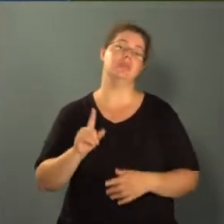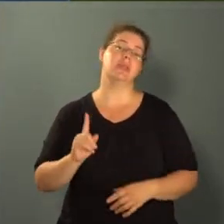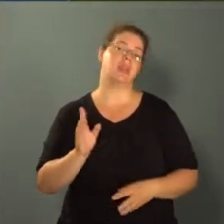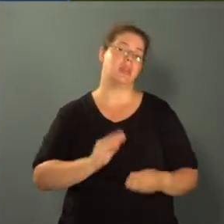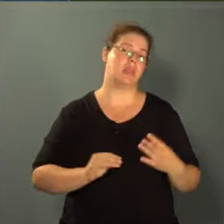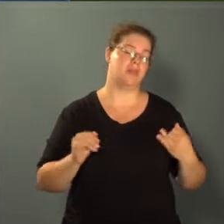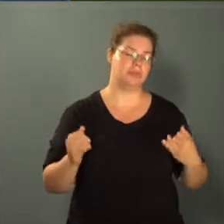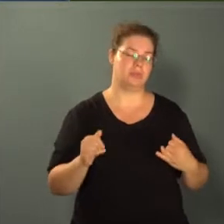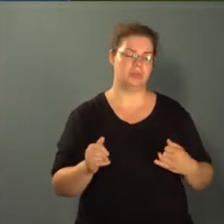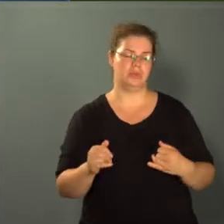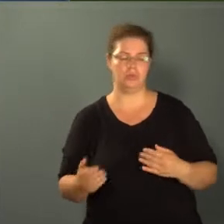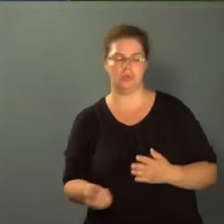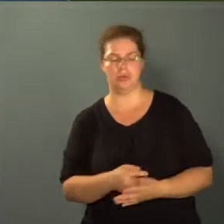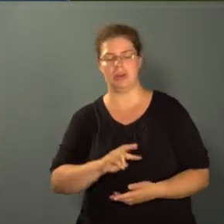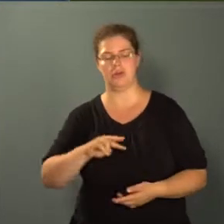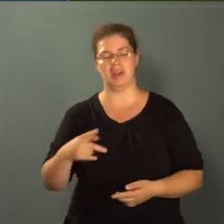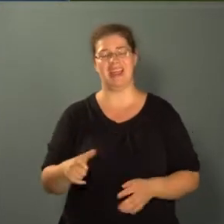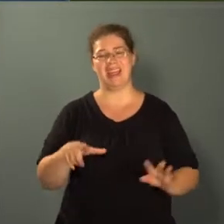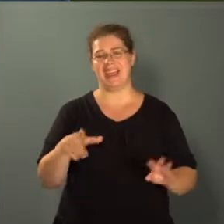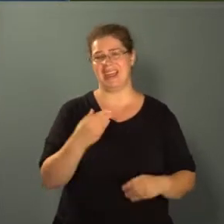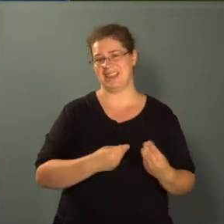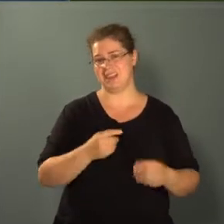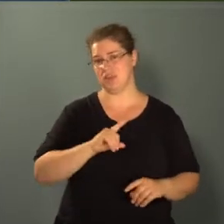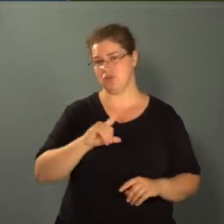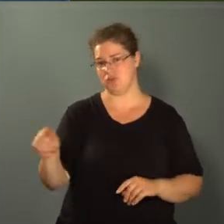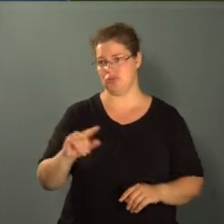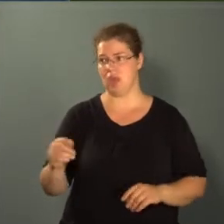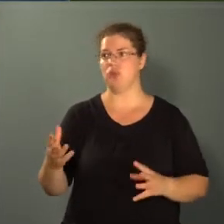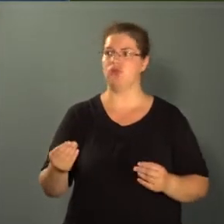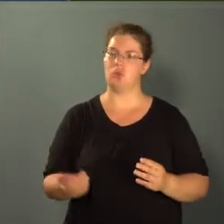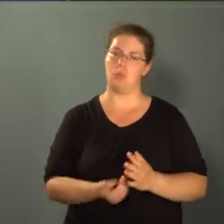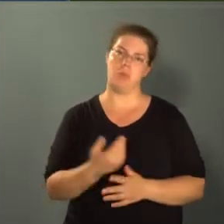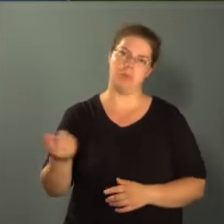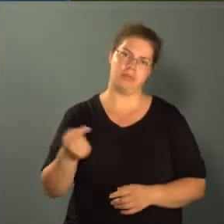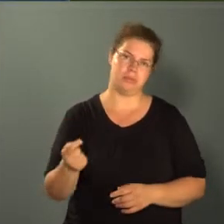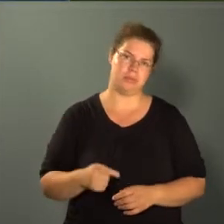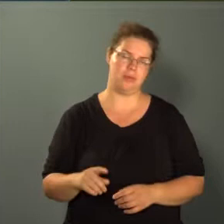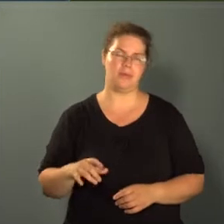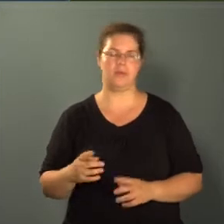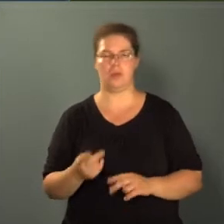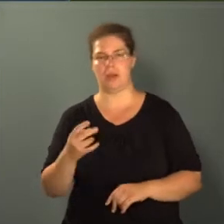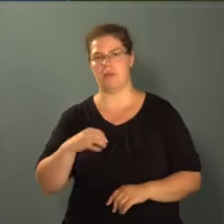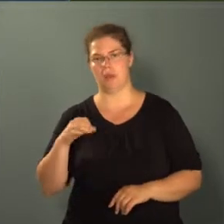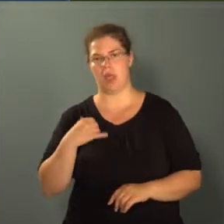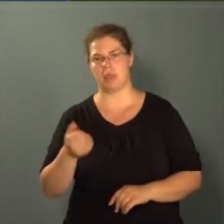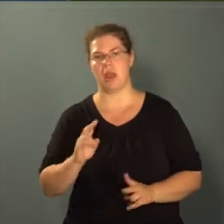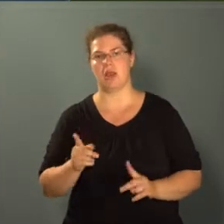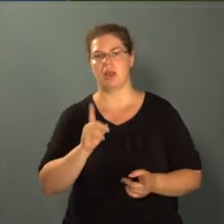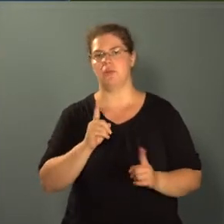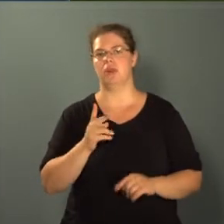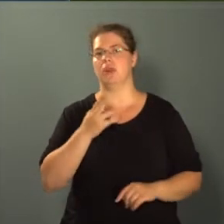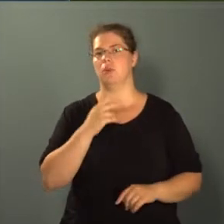azért most megint kicserélődött, tehát elment 7 játékos, és nagyon sok új jött, főleg fiatal játékosok, akik a